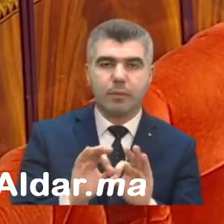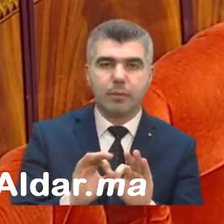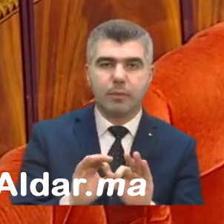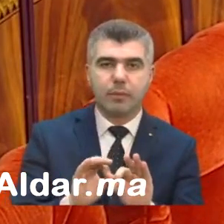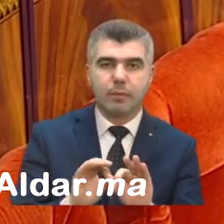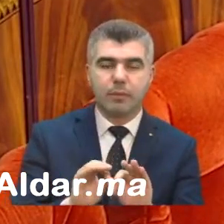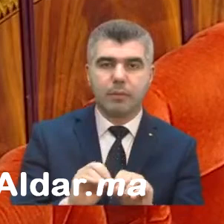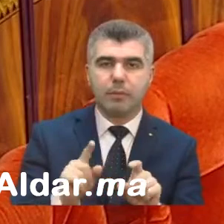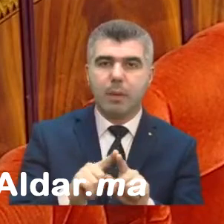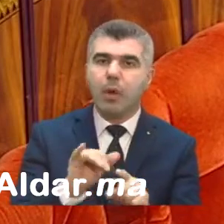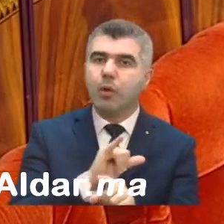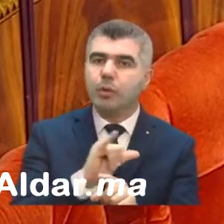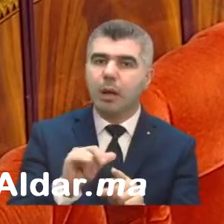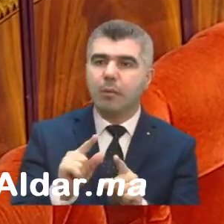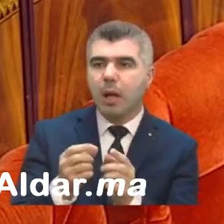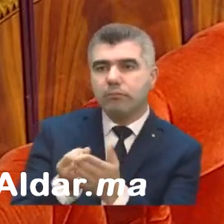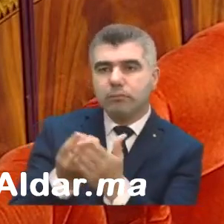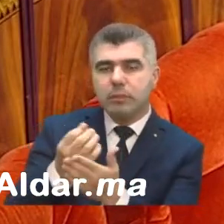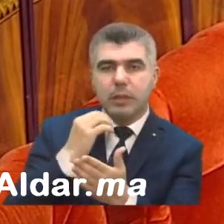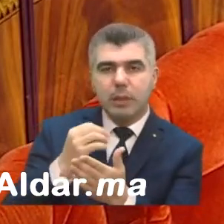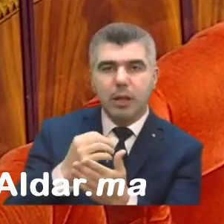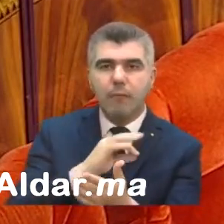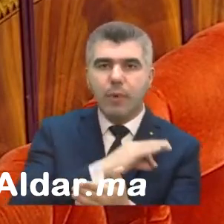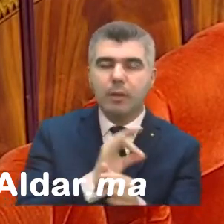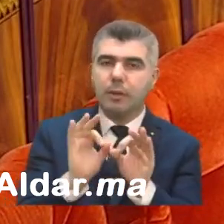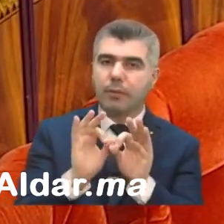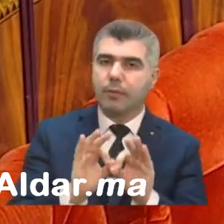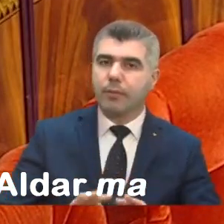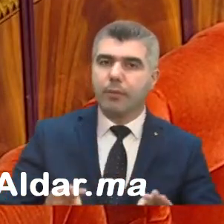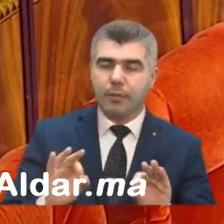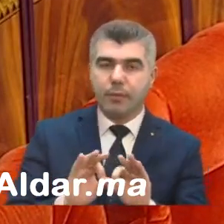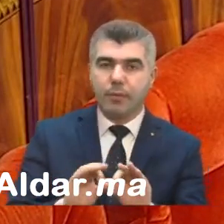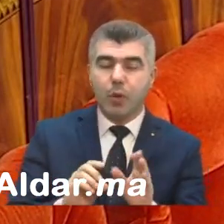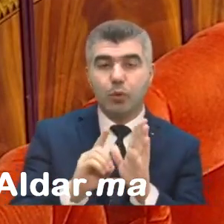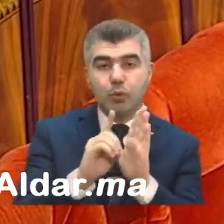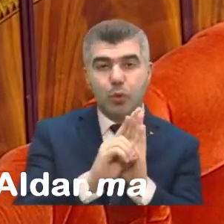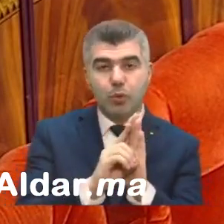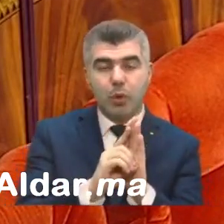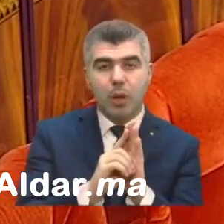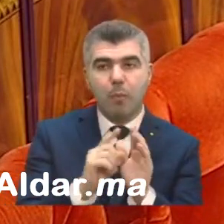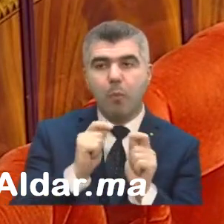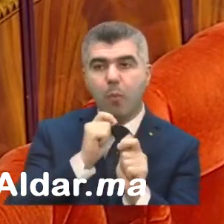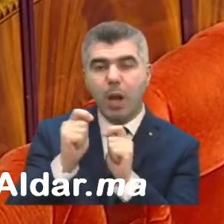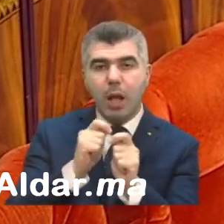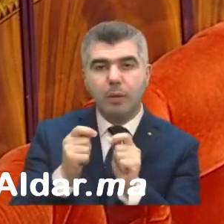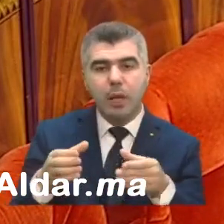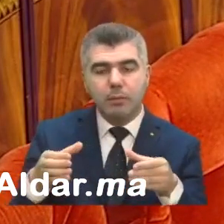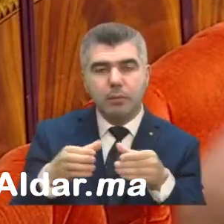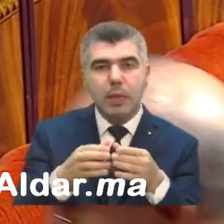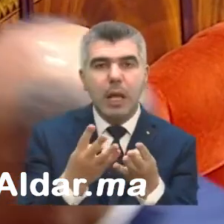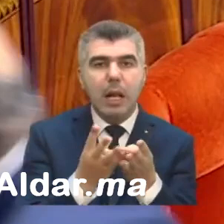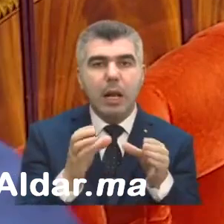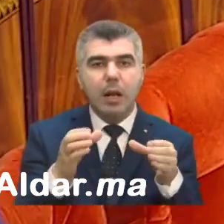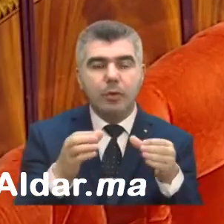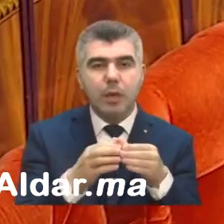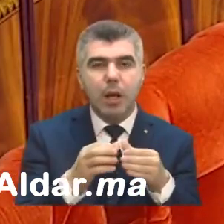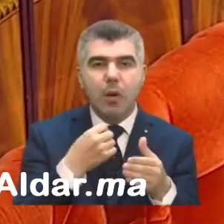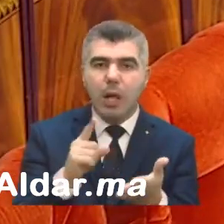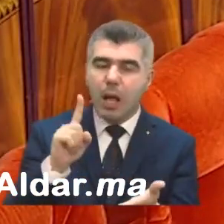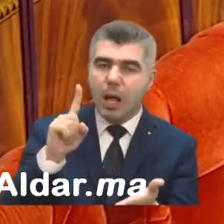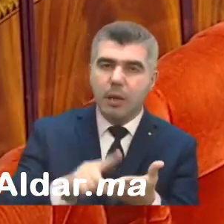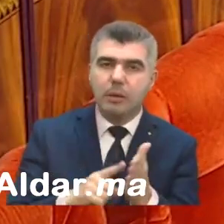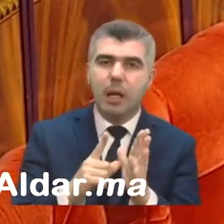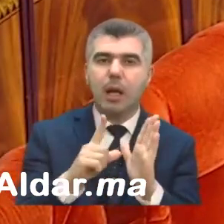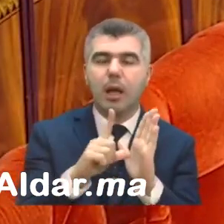وما نسمحش لك تعطيني الدروس لان هذا غير دستوري. الدستوري هو ان نناقش داخل اللجان المواضيع الانيه